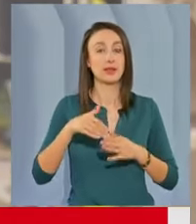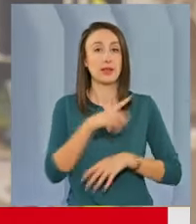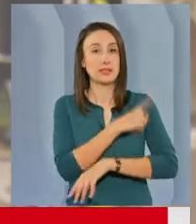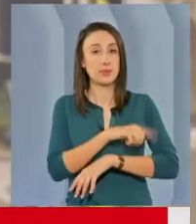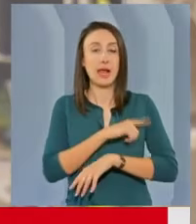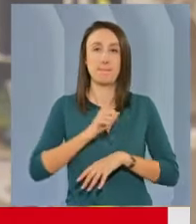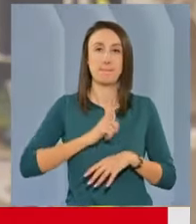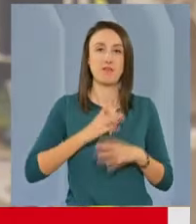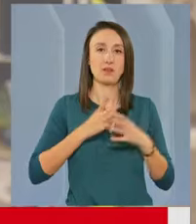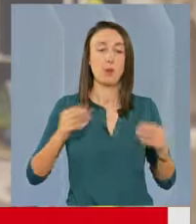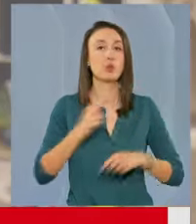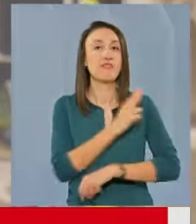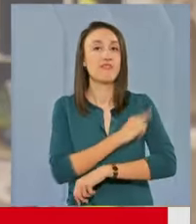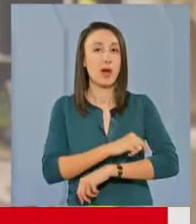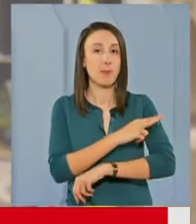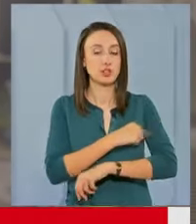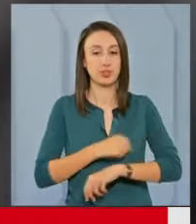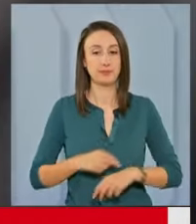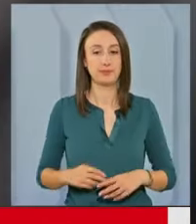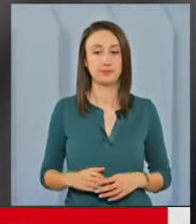private și a mai multor farmaciști.